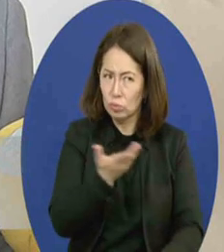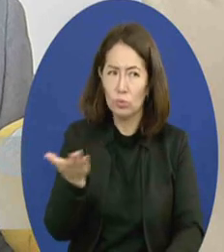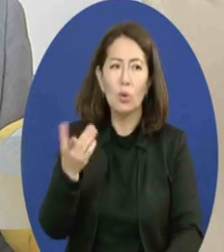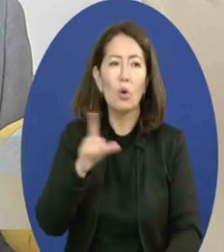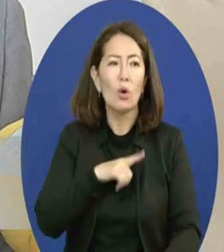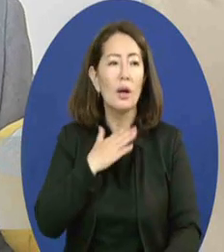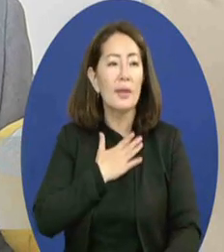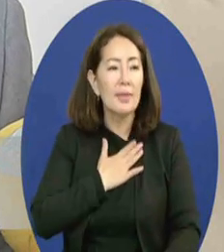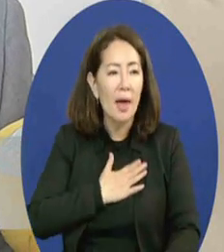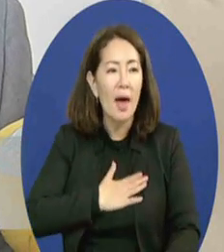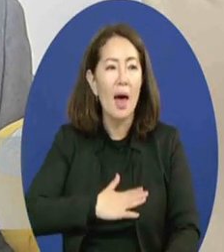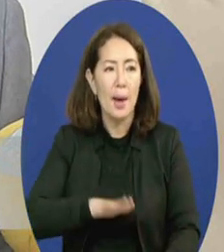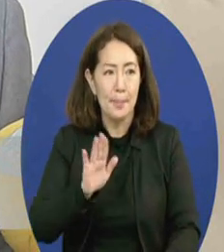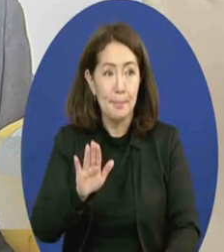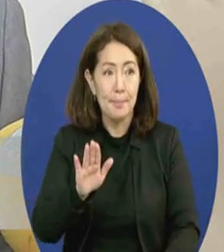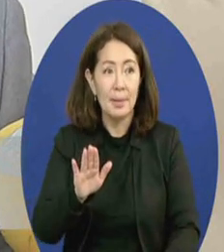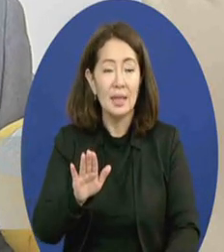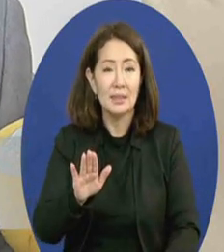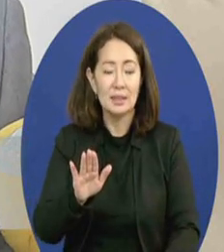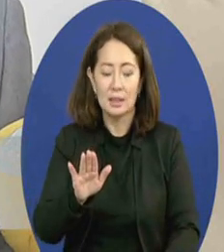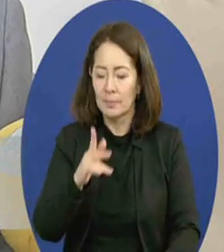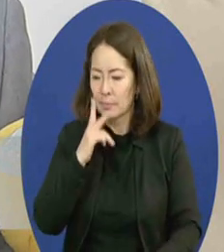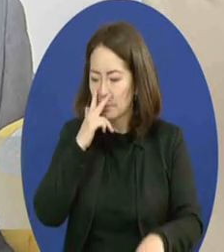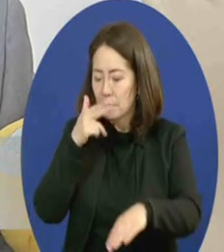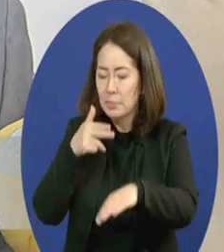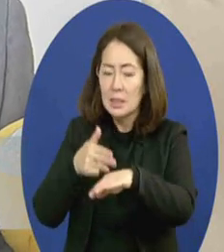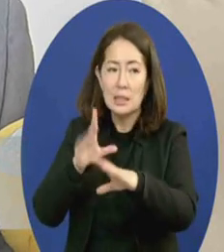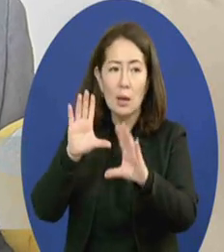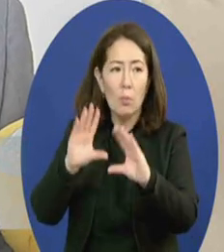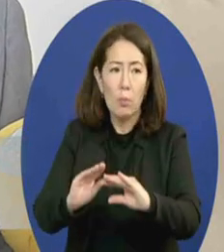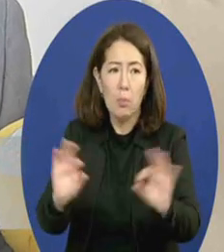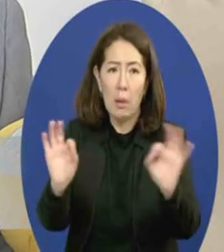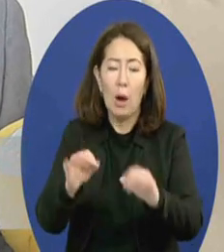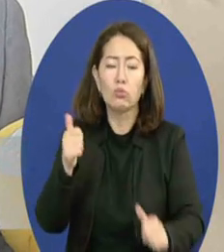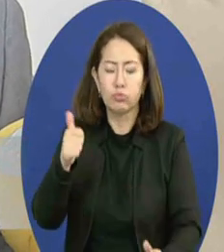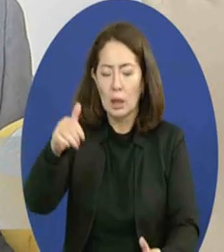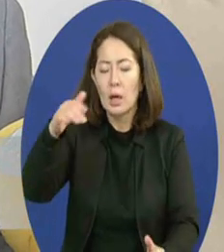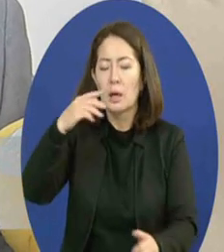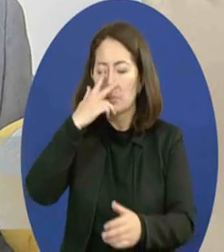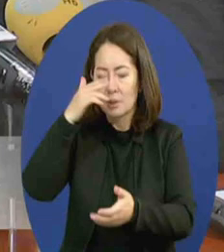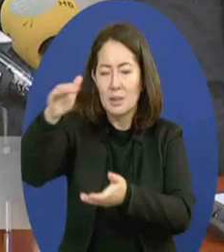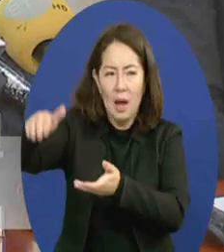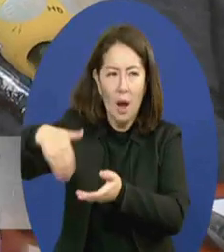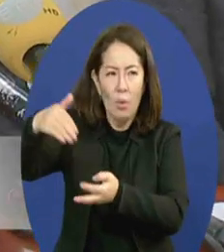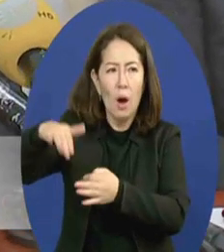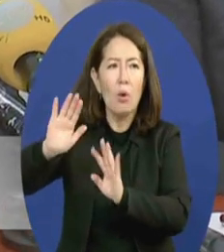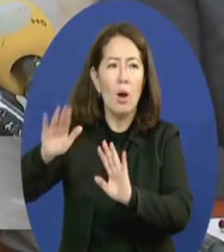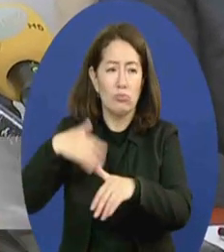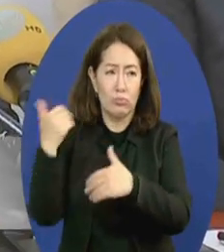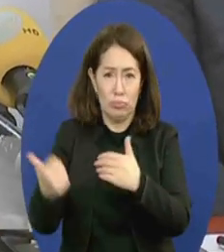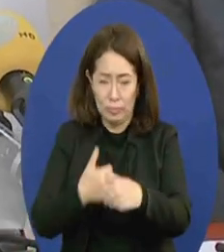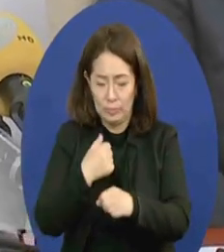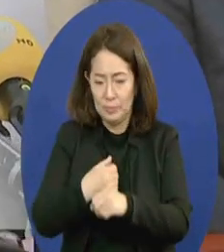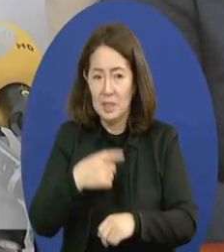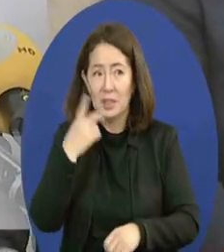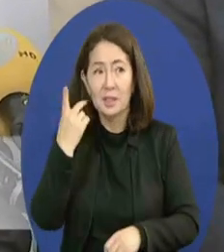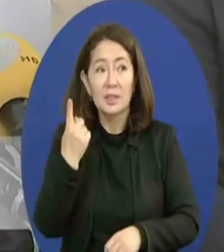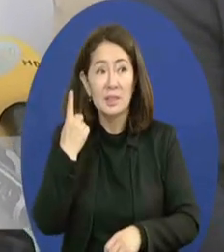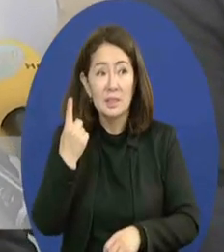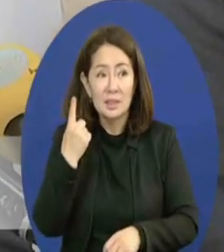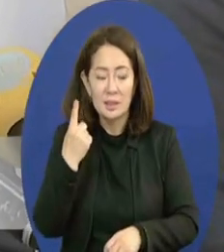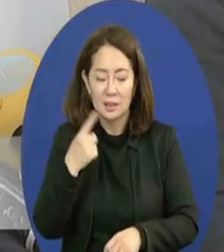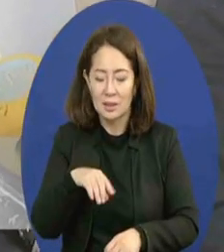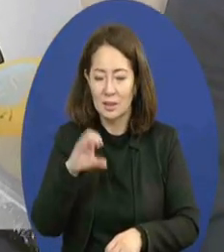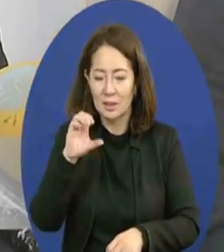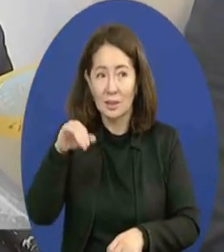тайван байхыг одоо бол хомсдлын асуудал бол үүсэвгүй татаа болтын хэмжээнд бол нөлөөгөө бол үзүүлж байна. Тухайлбал нэг станц 30